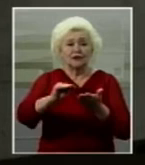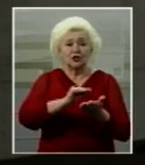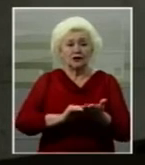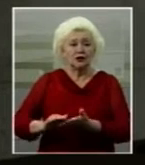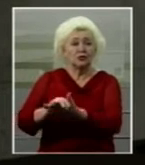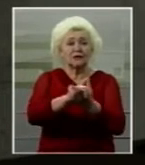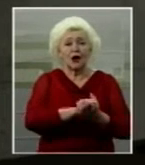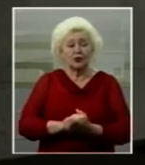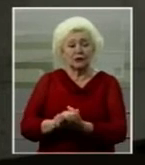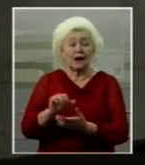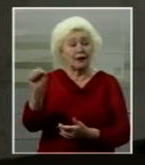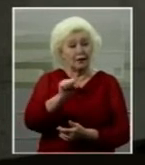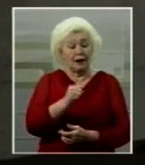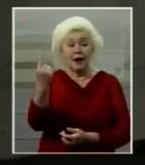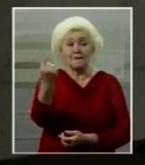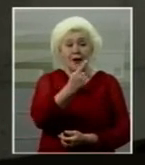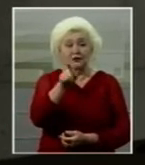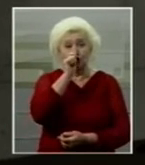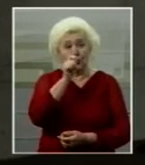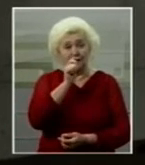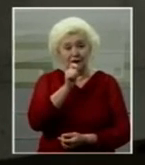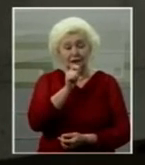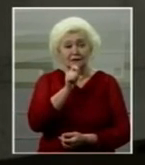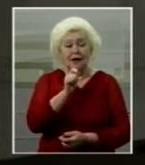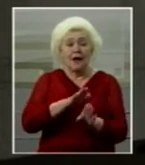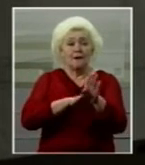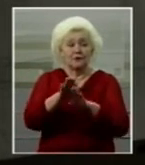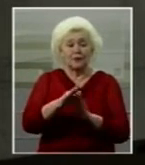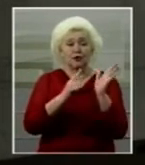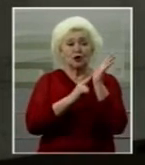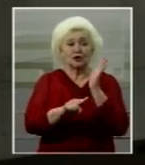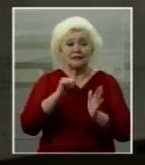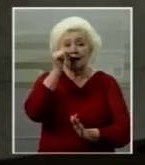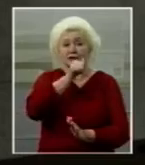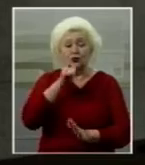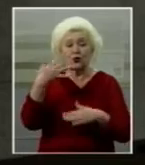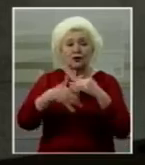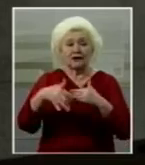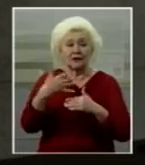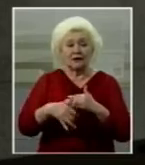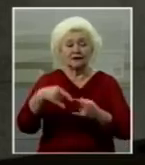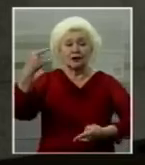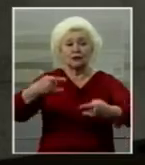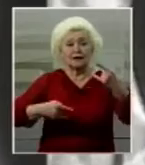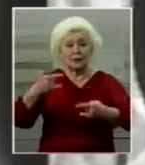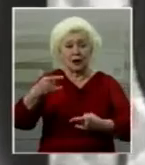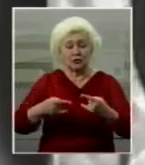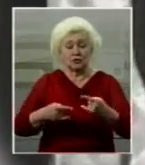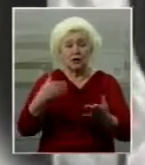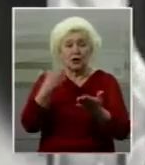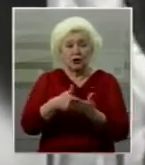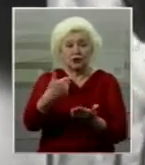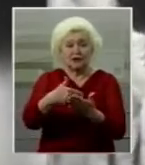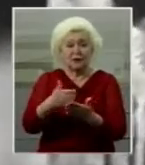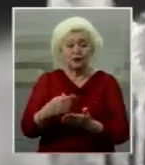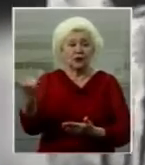журналістської організації, а 1 квітня виповнилося 60 років Херсонському телебаченню. І оце